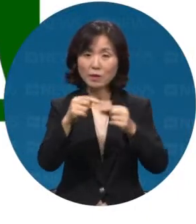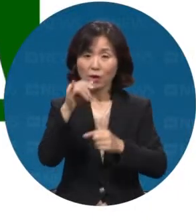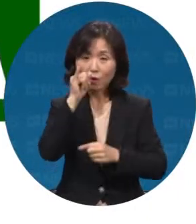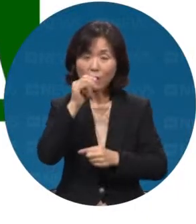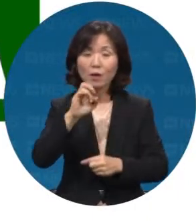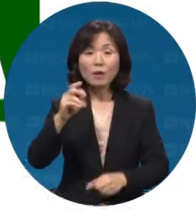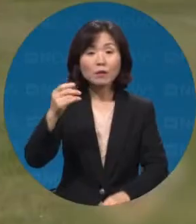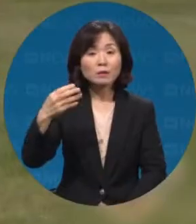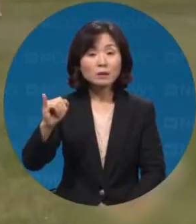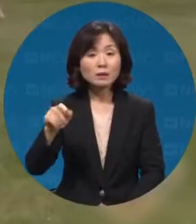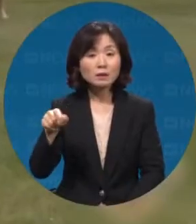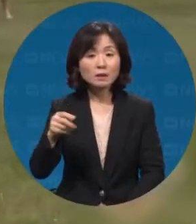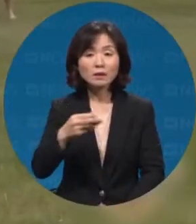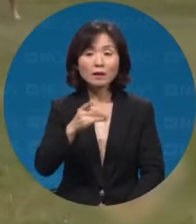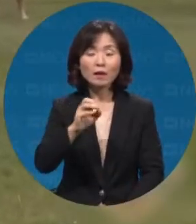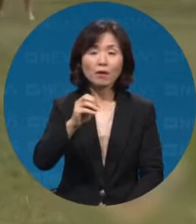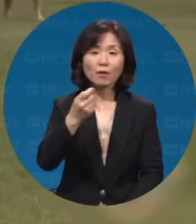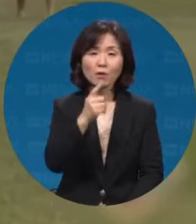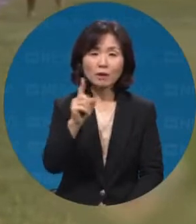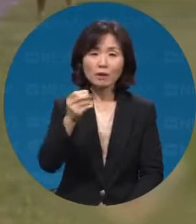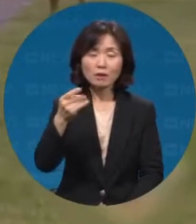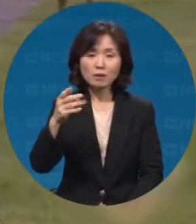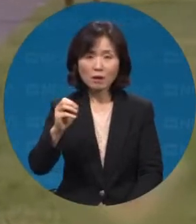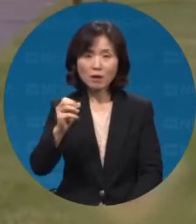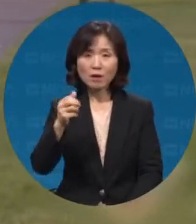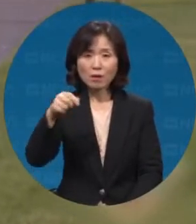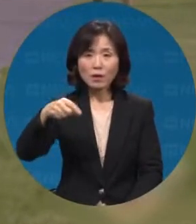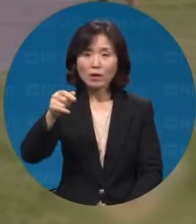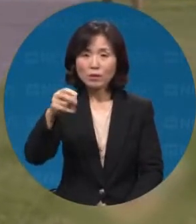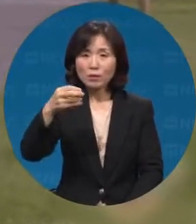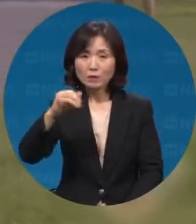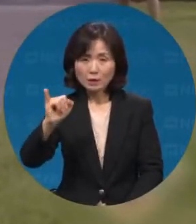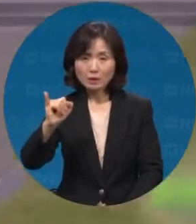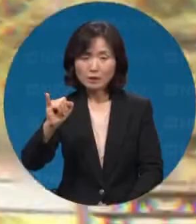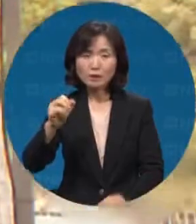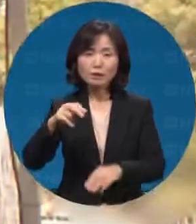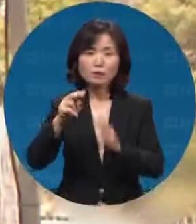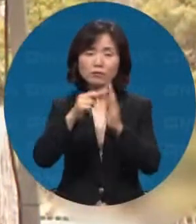마오리인은 탕아타 회누아라는 뉴질랜드의 원주민을 의미합니다.